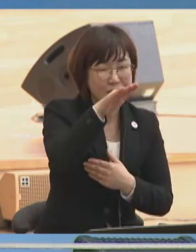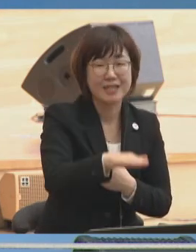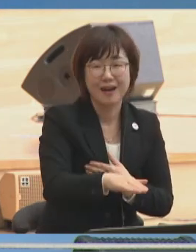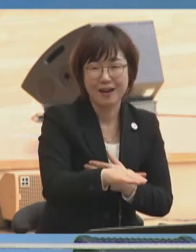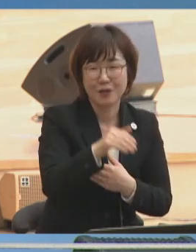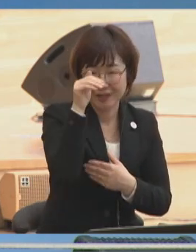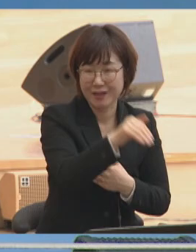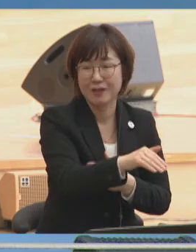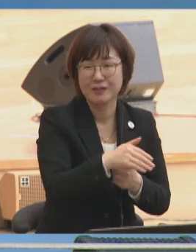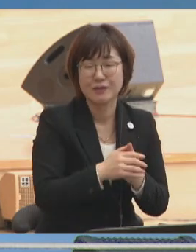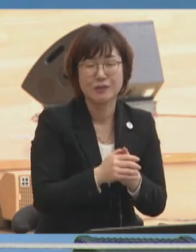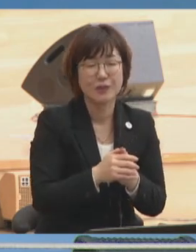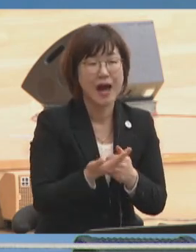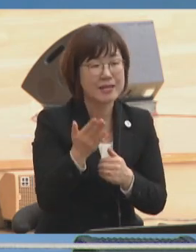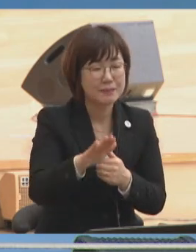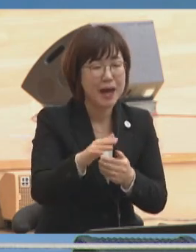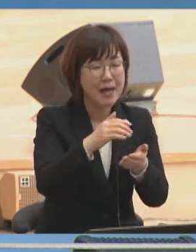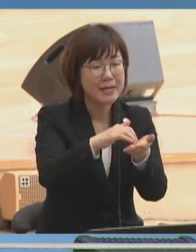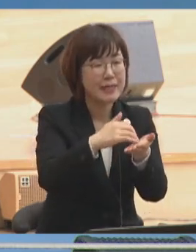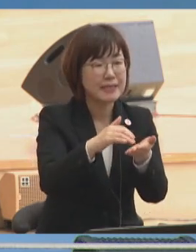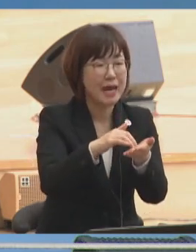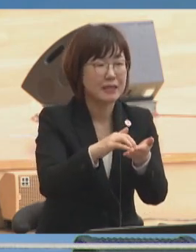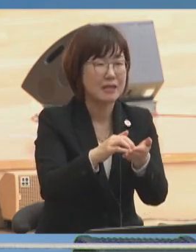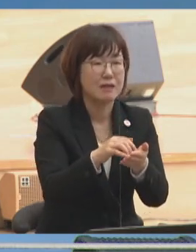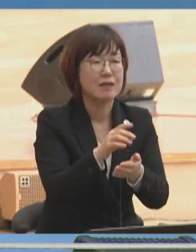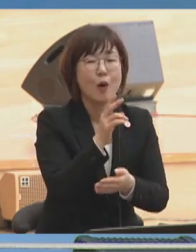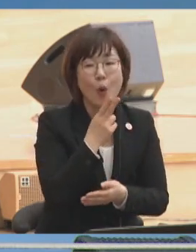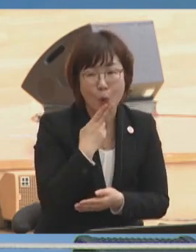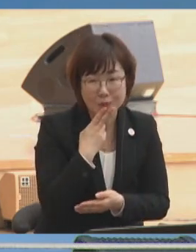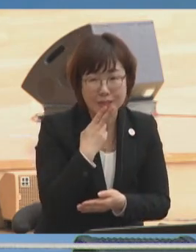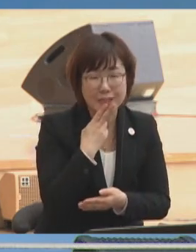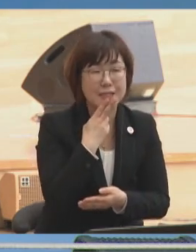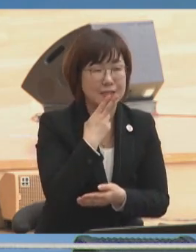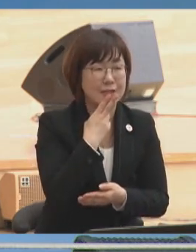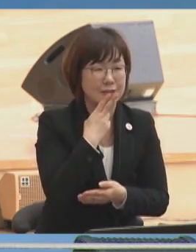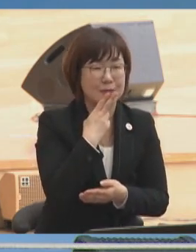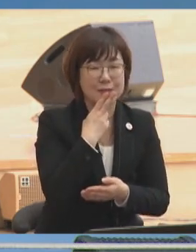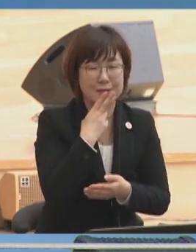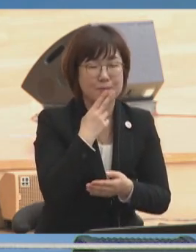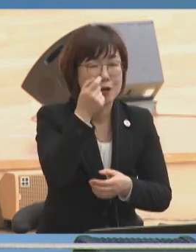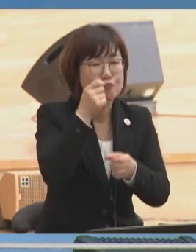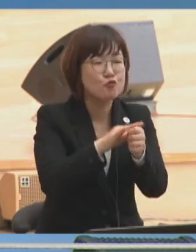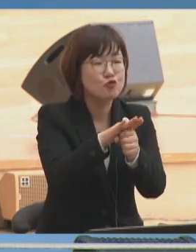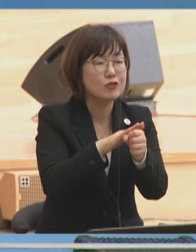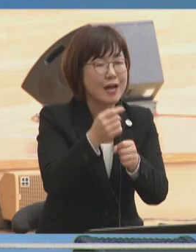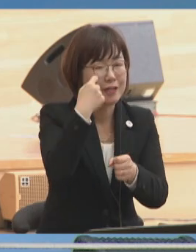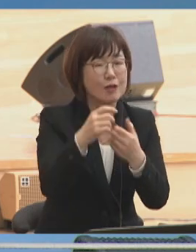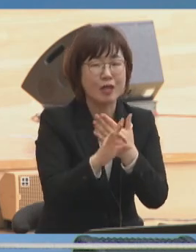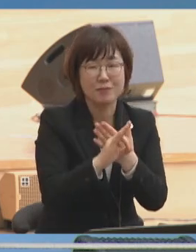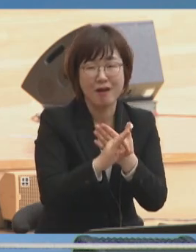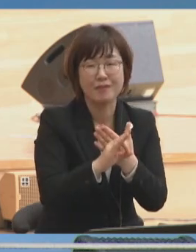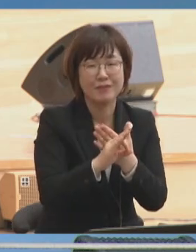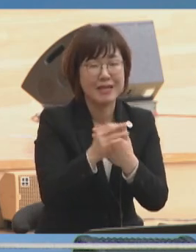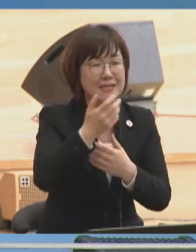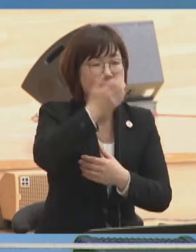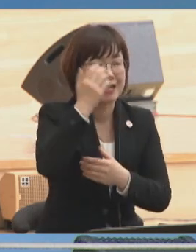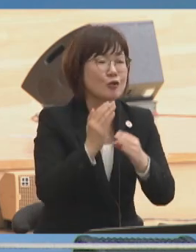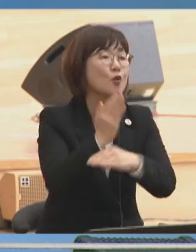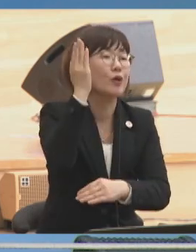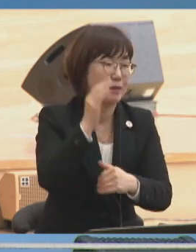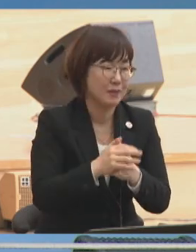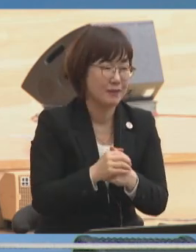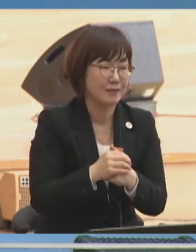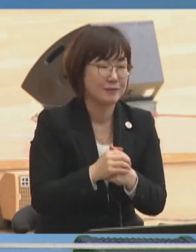떨어지죠. 그러나 계산을 뛰어넘으면 기적인 거예요. 아멘이십니까? 아멘. 심지어 여러분 계산만 하고